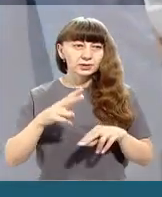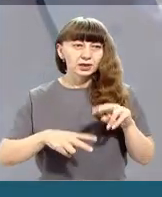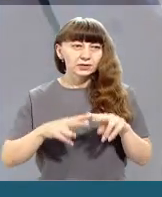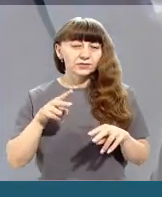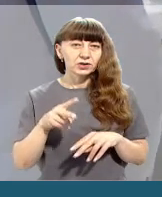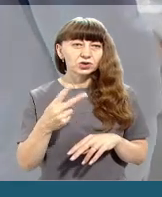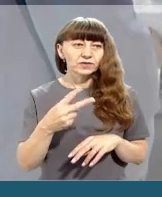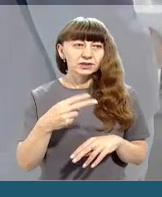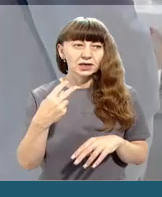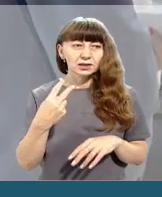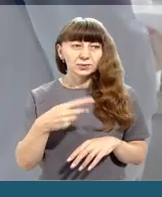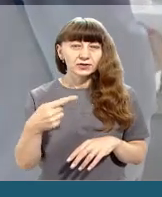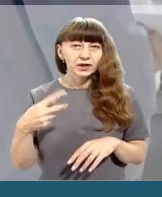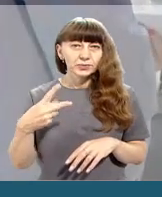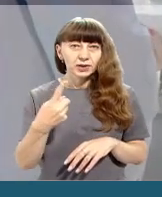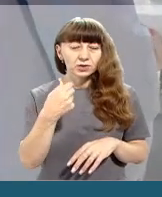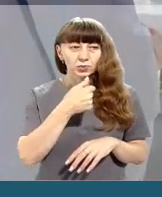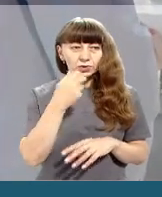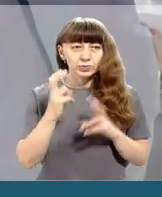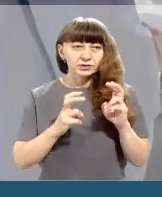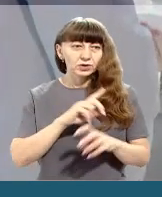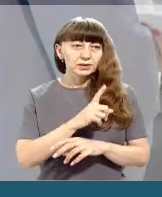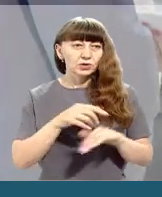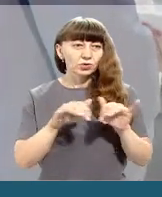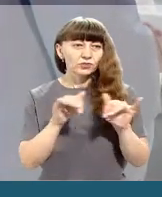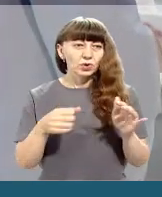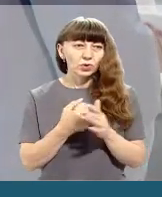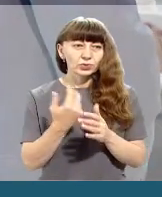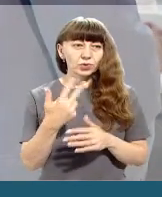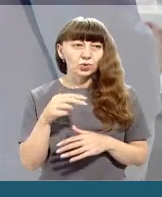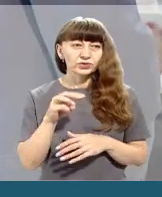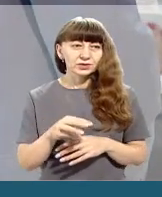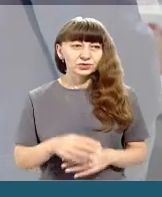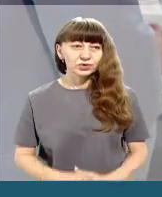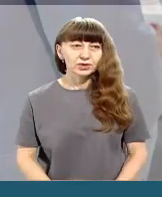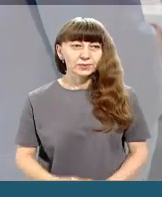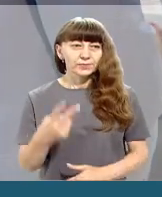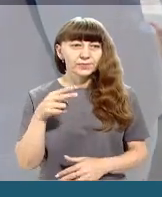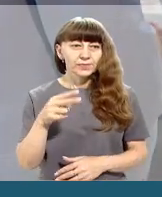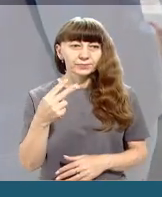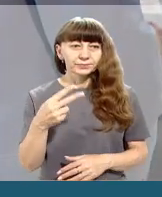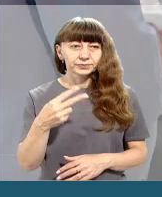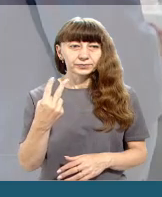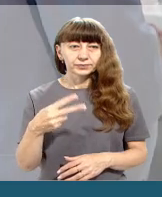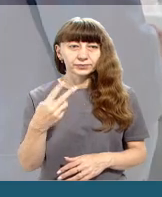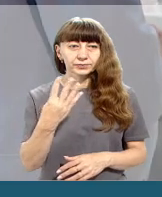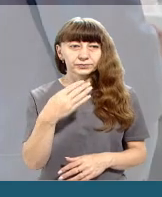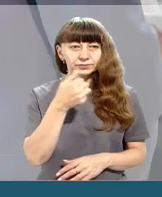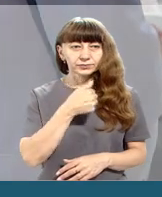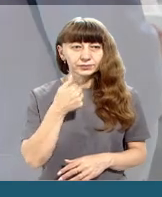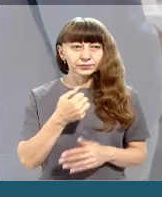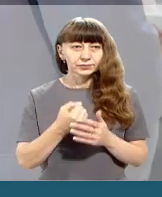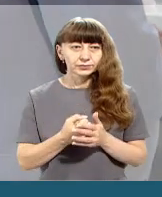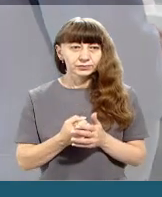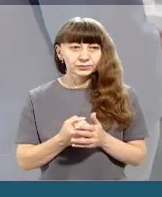2020-2021 жылдары өндірістік қуат 3000-4000, 2022 мен 2024 жылдар аралығында 8000